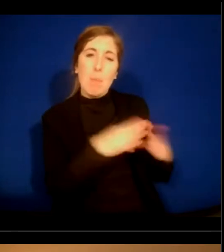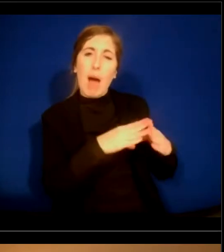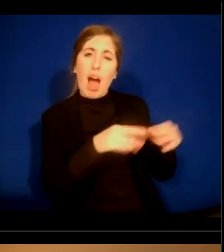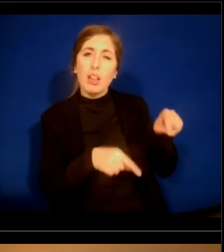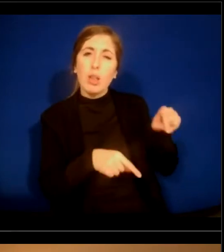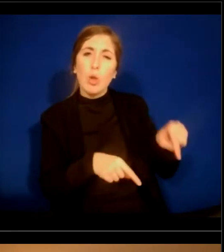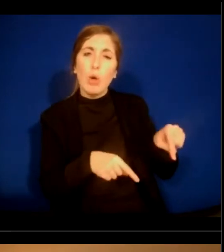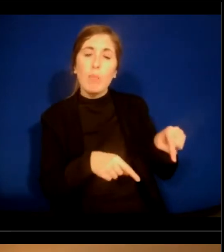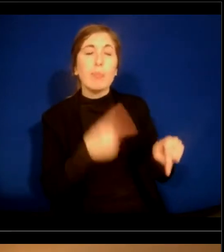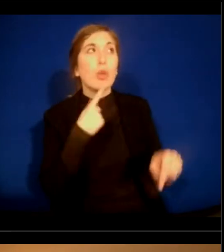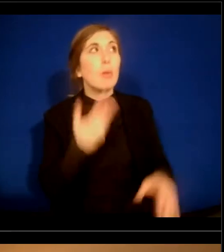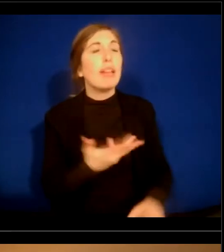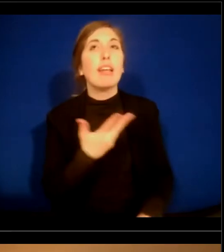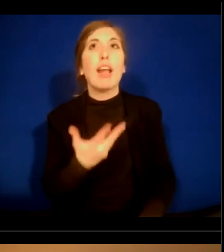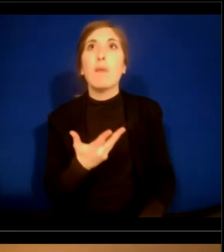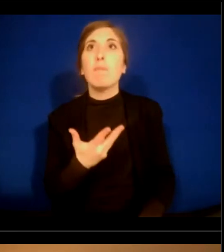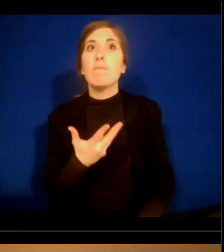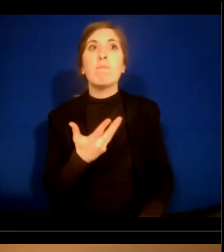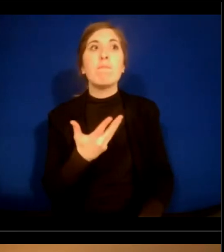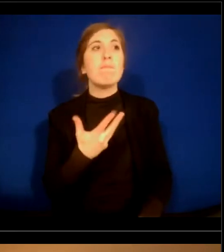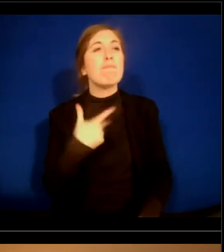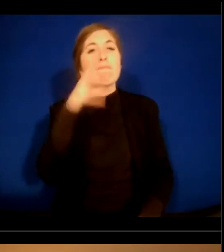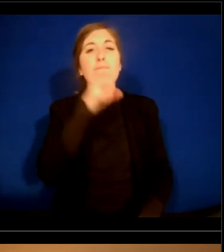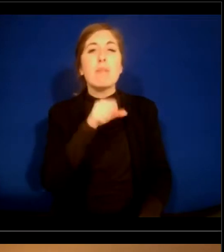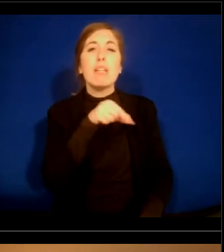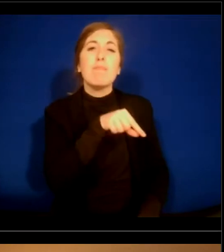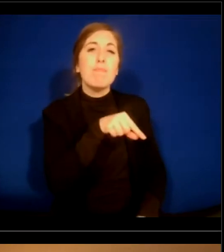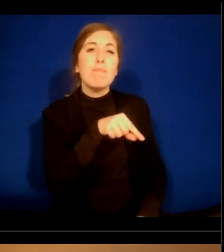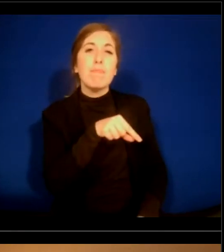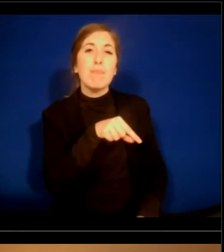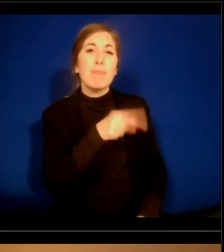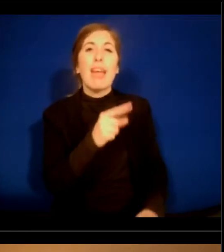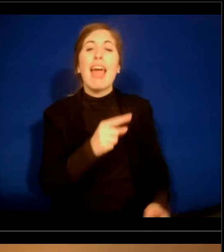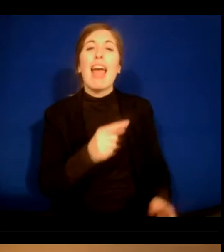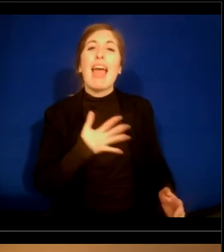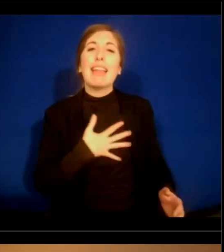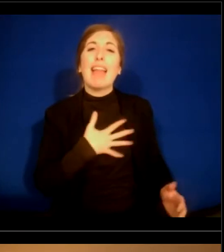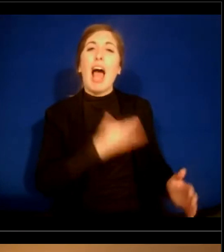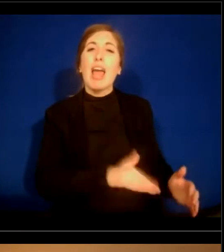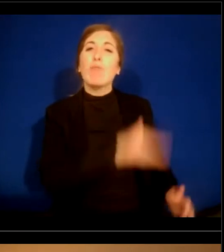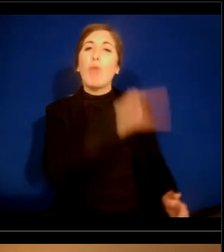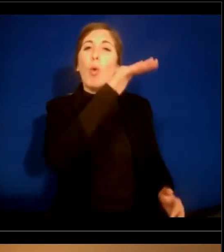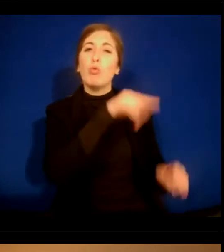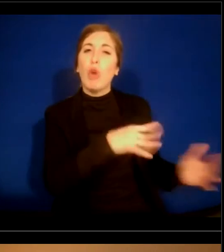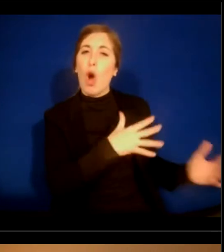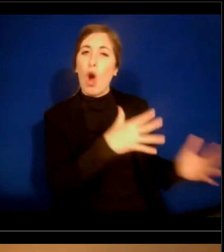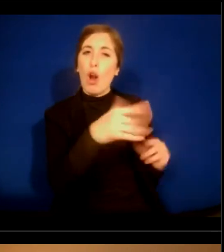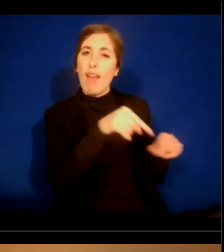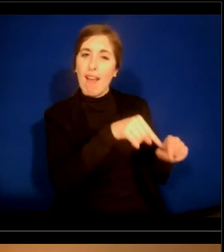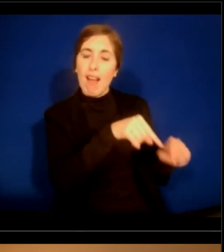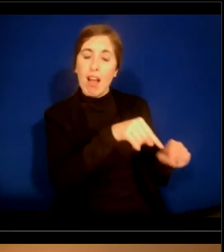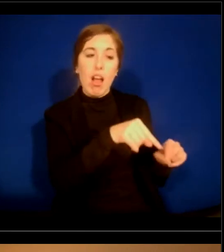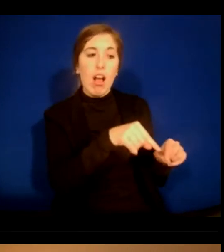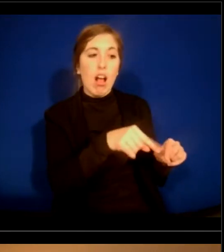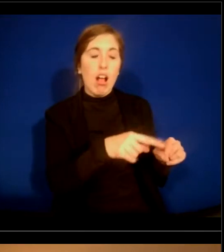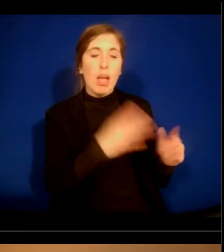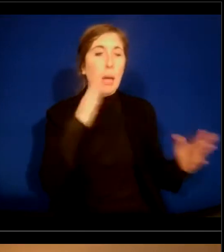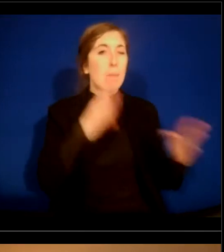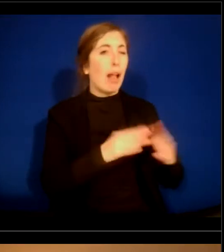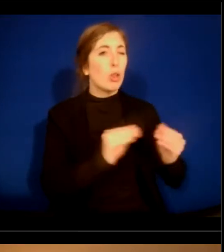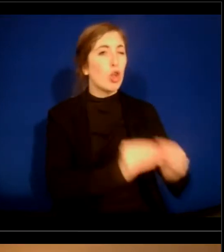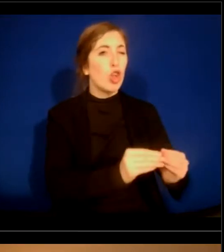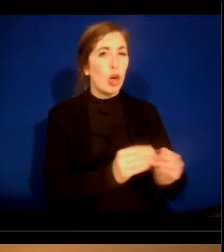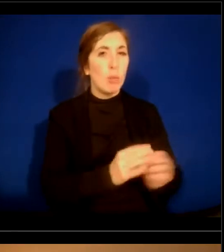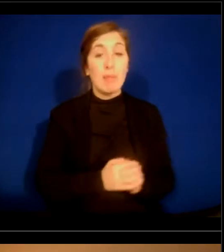come dire, che tipo di impatto è nell'età evolutiva. Ci siamo ritrovati a partire dal 24